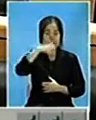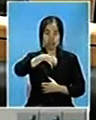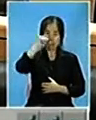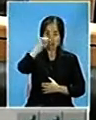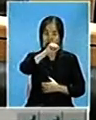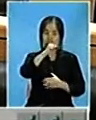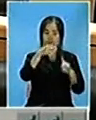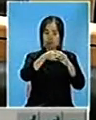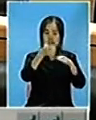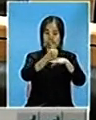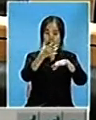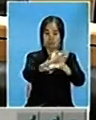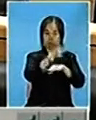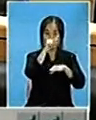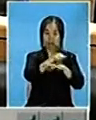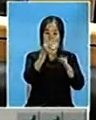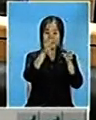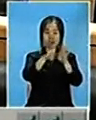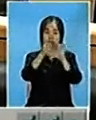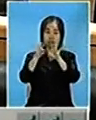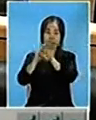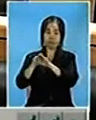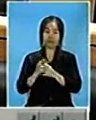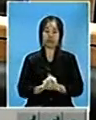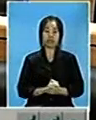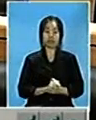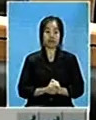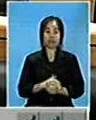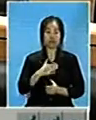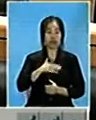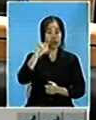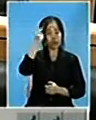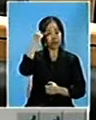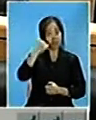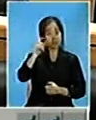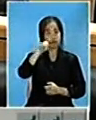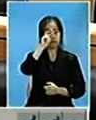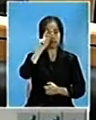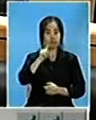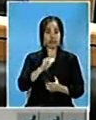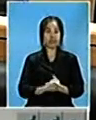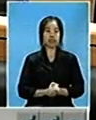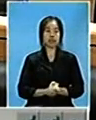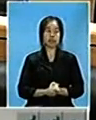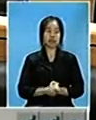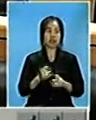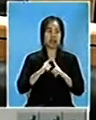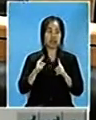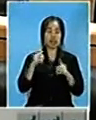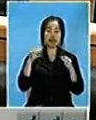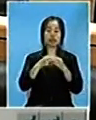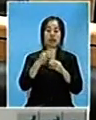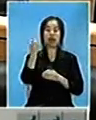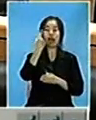คนี้บังเอิญอาจจะพลาดพิงถึงพรรคผมอาจจะเข้าใจผิดก็ได้แต่ผมคิดว่าเป็นพรรคเดียวครับ